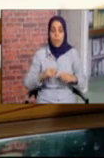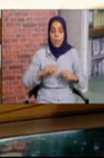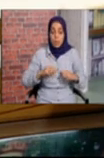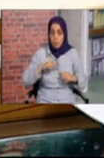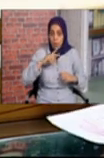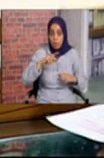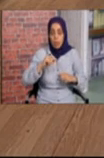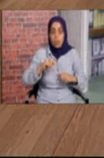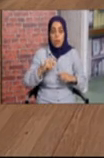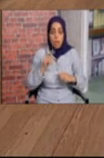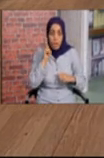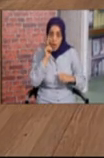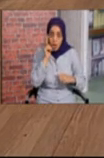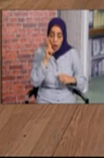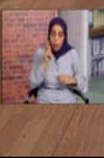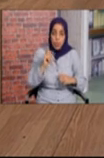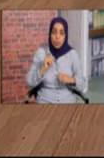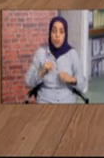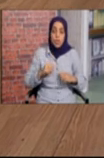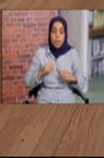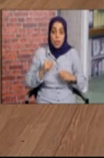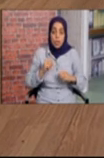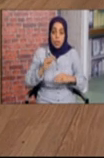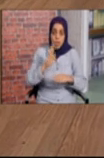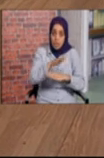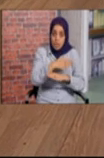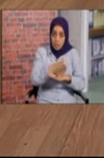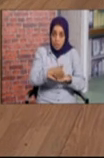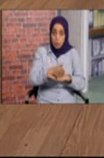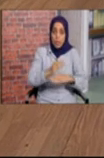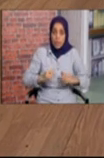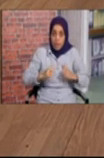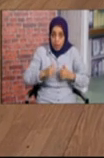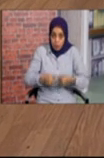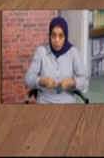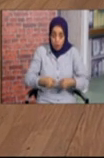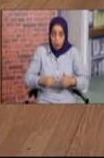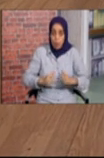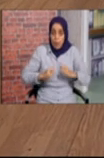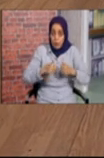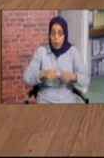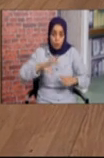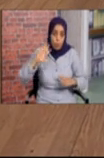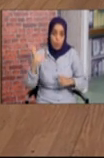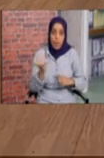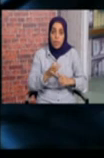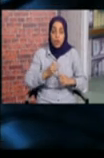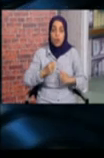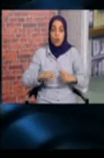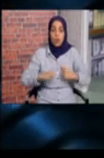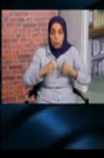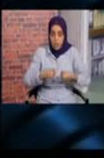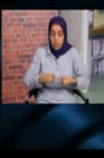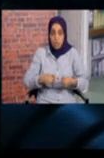طبعا الرقمنة دي هي يعني الاستراتيجية اللي ماشية يعني في التقدم بأي إجراءات أو